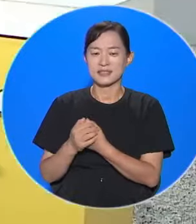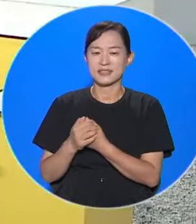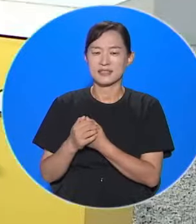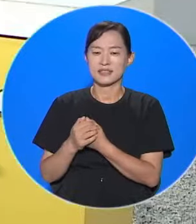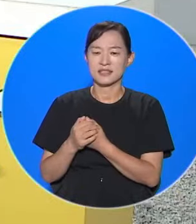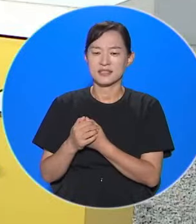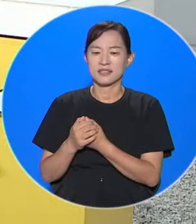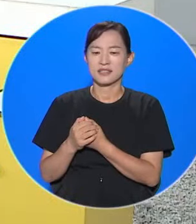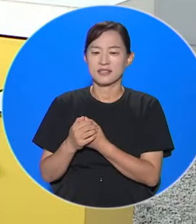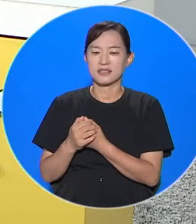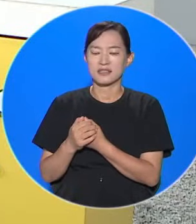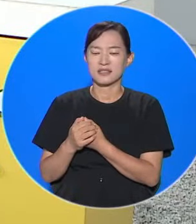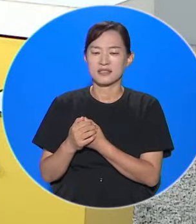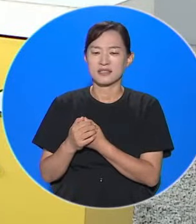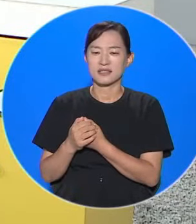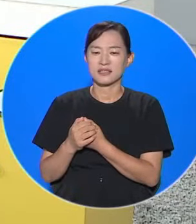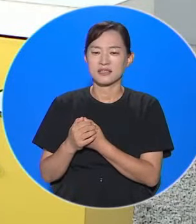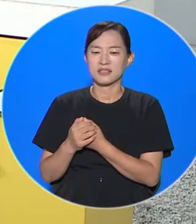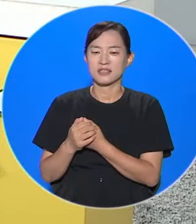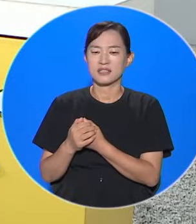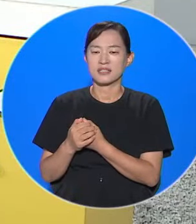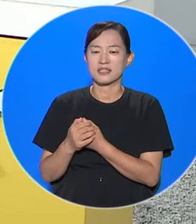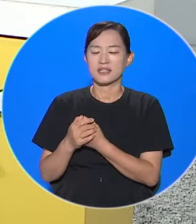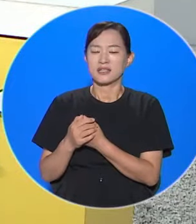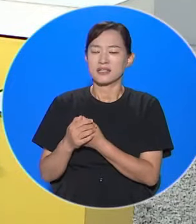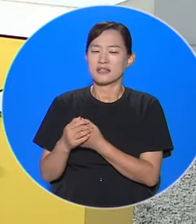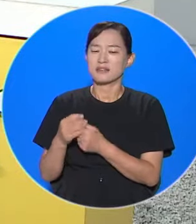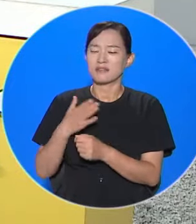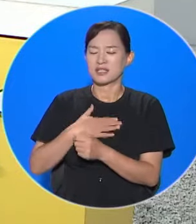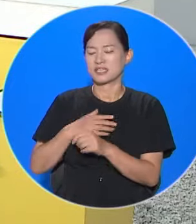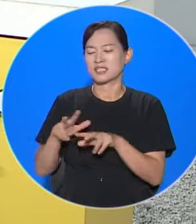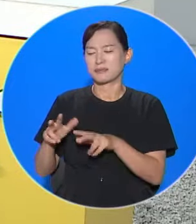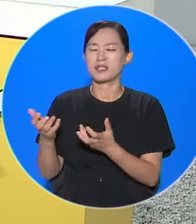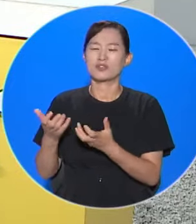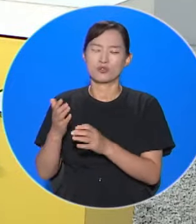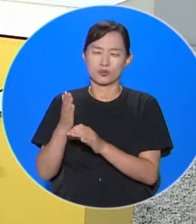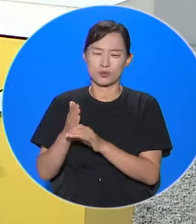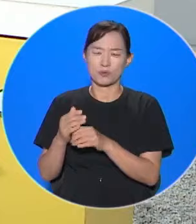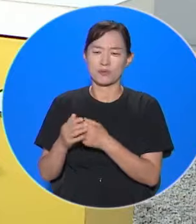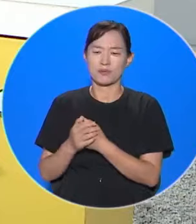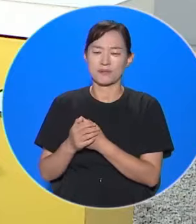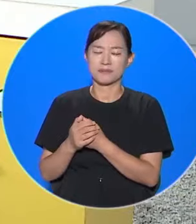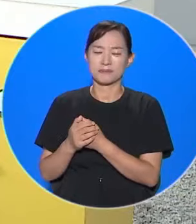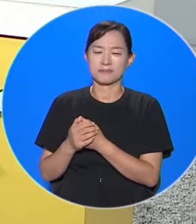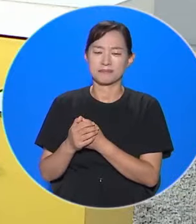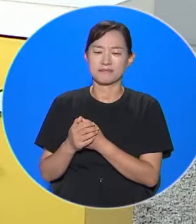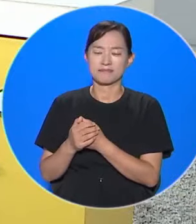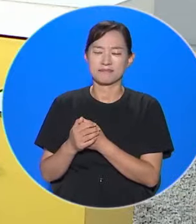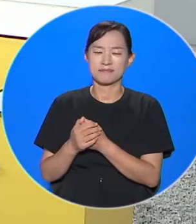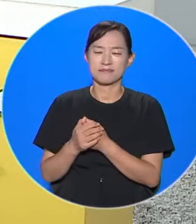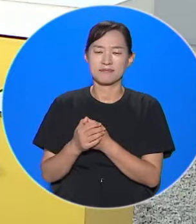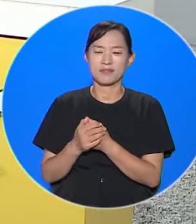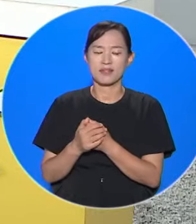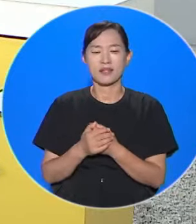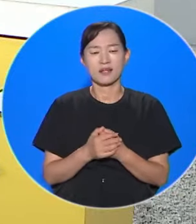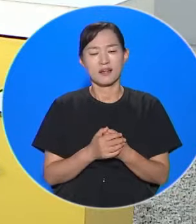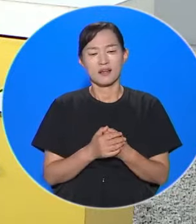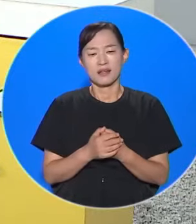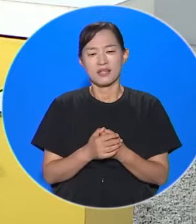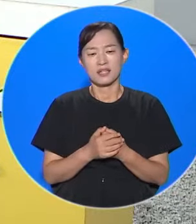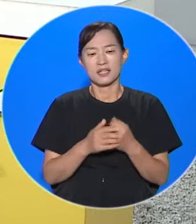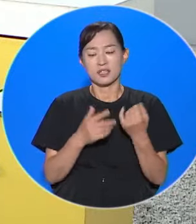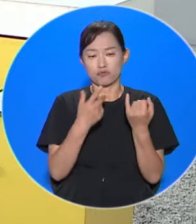아, 그러세요. 네, 저는 지금 직장에 있고. 예. 그래요. 그 참 이렇게 시험관